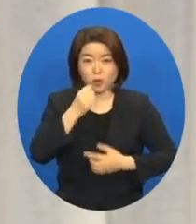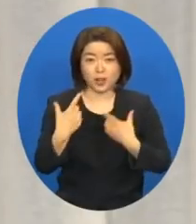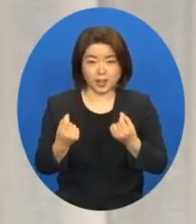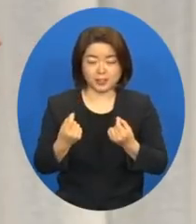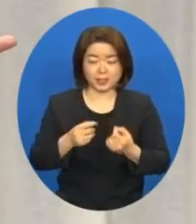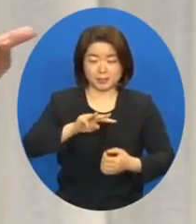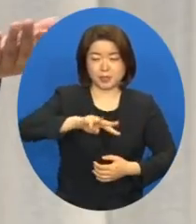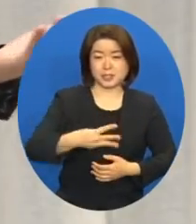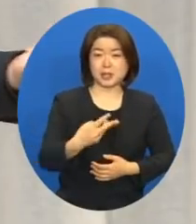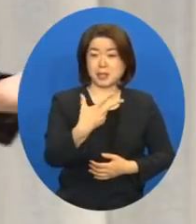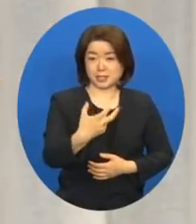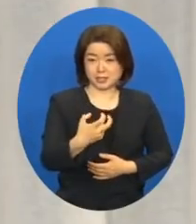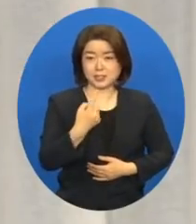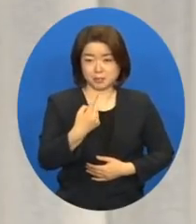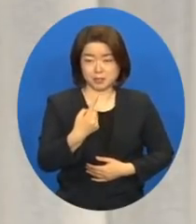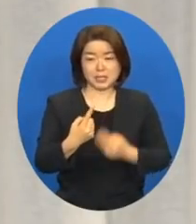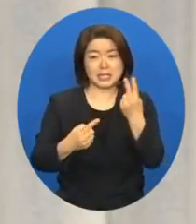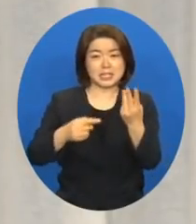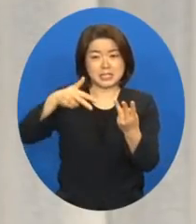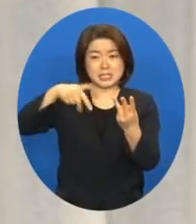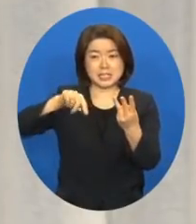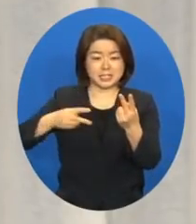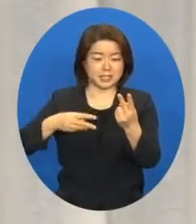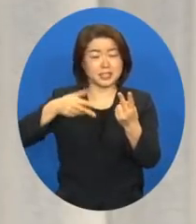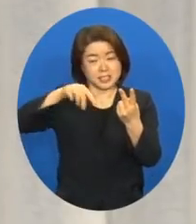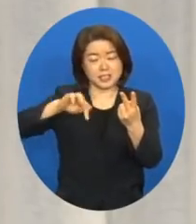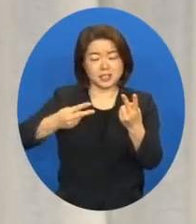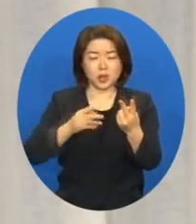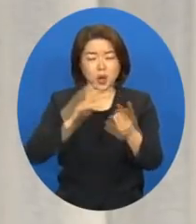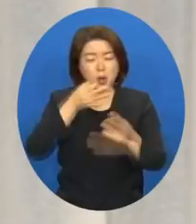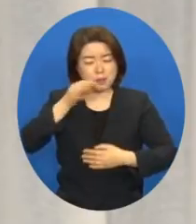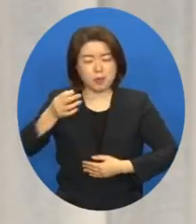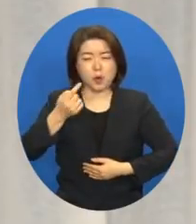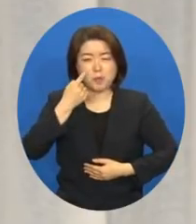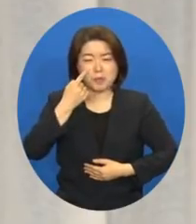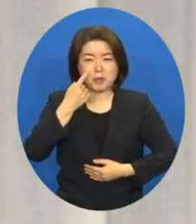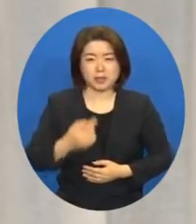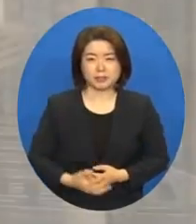찬송가 371장 2절을 한번 같이 부르시면 좋겠습니다.